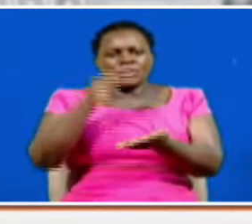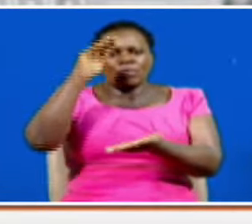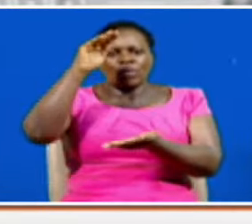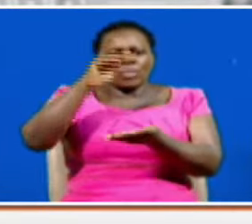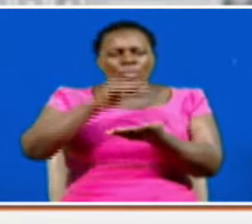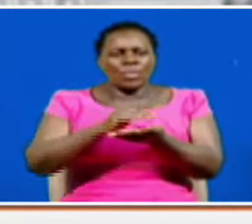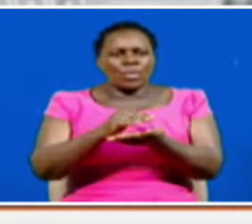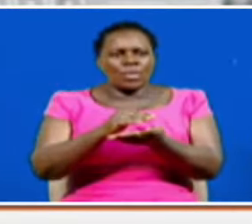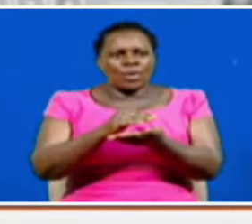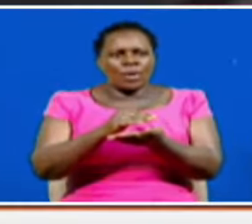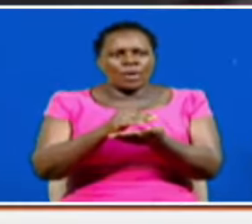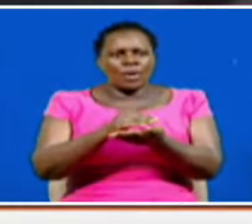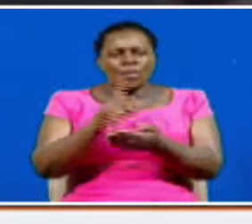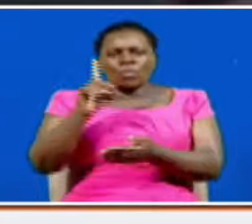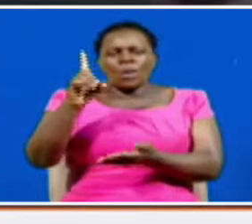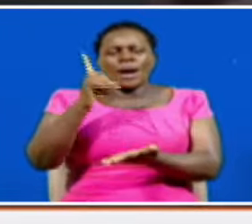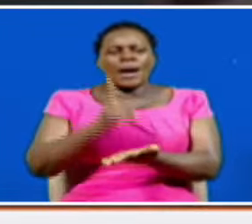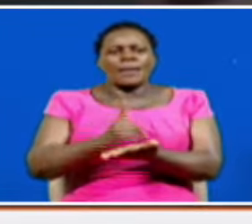hadi shilingi